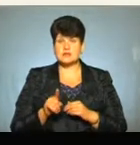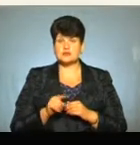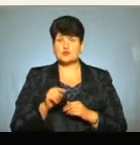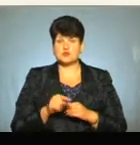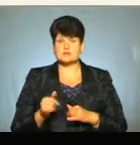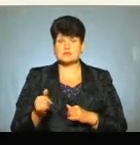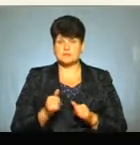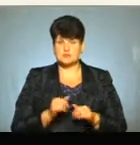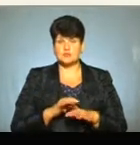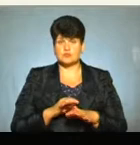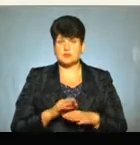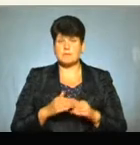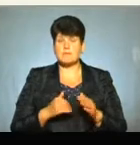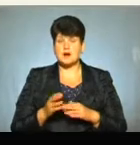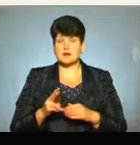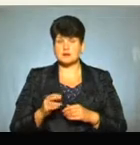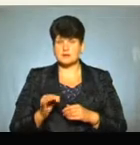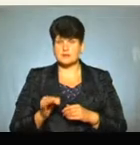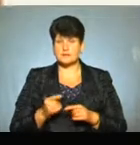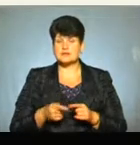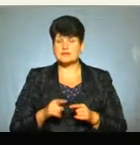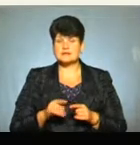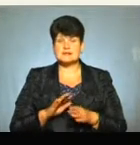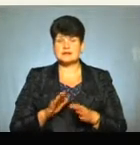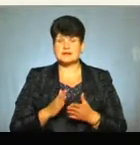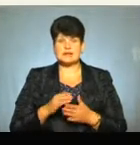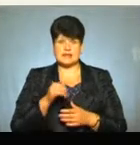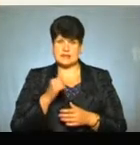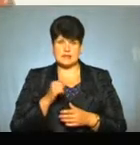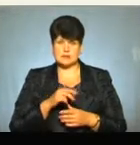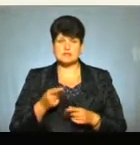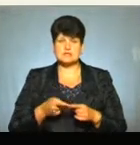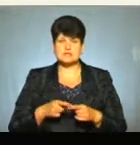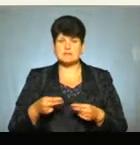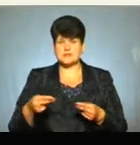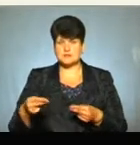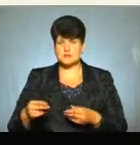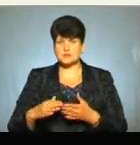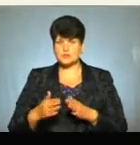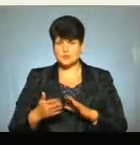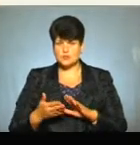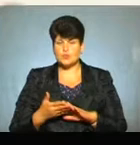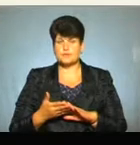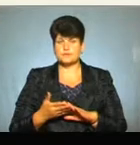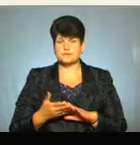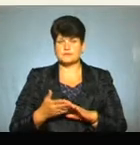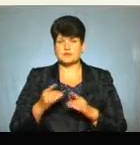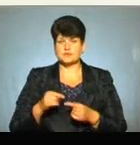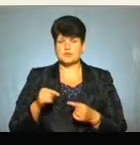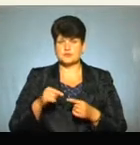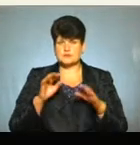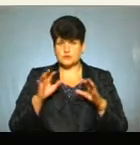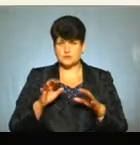його забезпечили проходженням практики, це, скажімо, не відбувається таємно, це підписується відповідна угода, відповідно